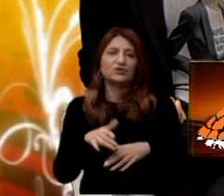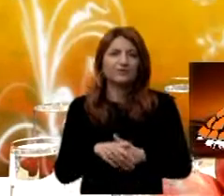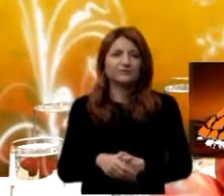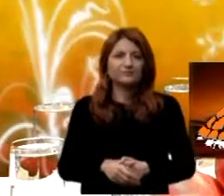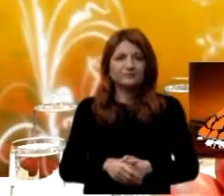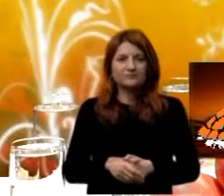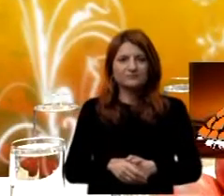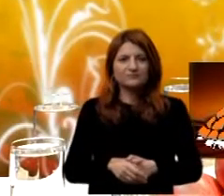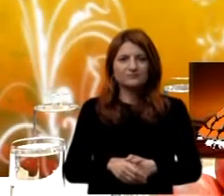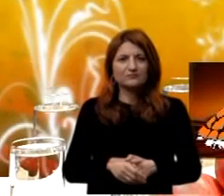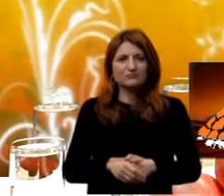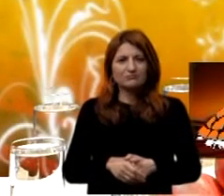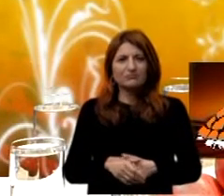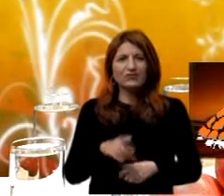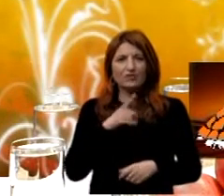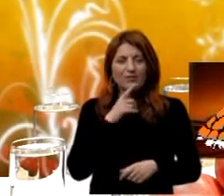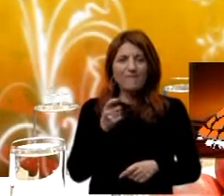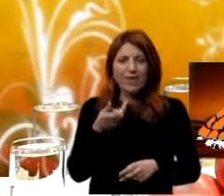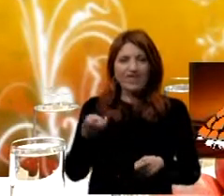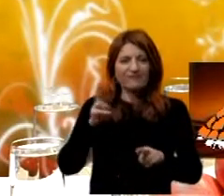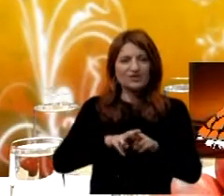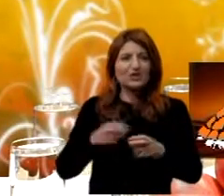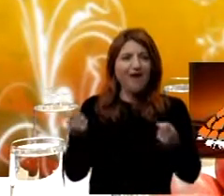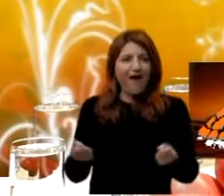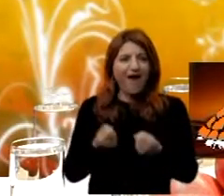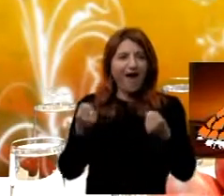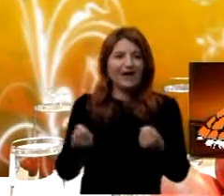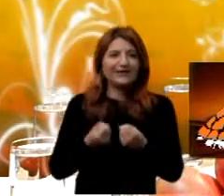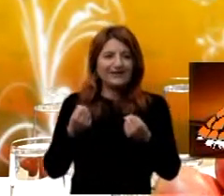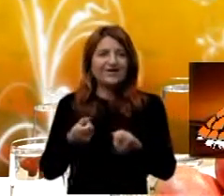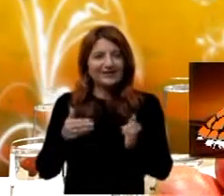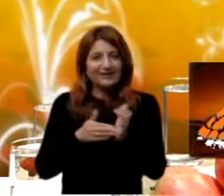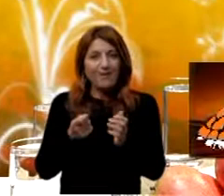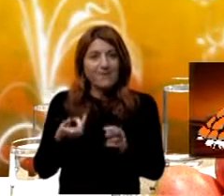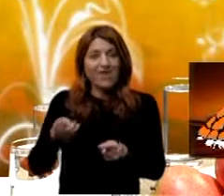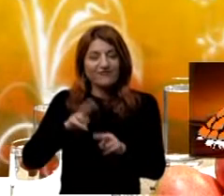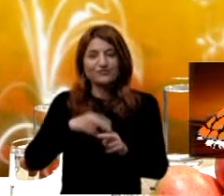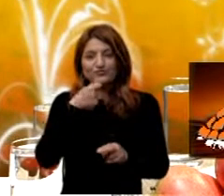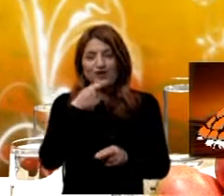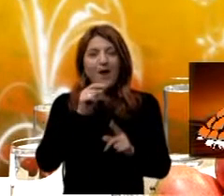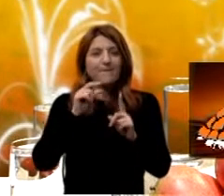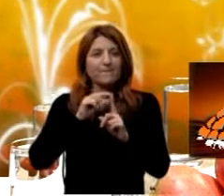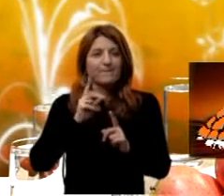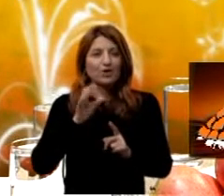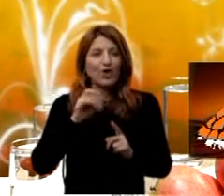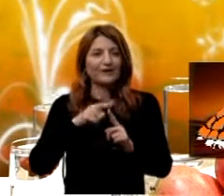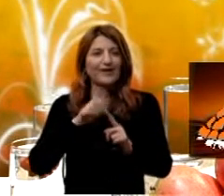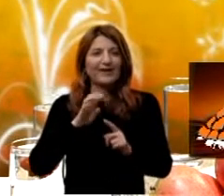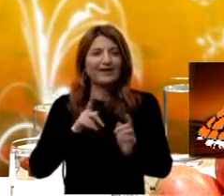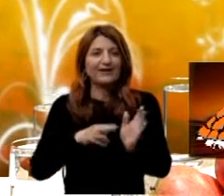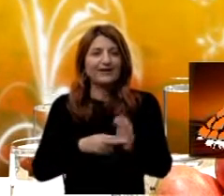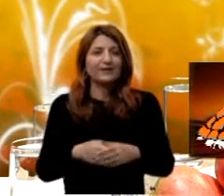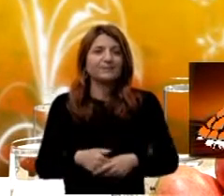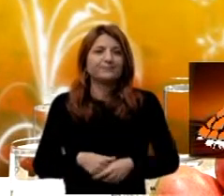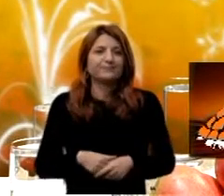proteini, normalno da te staje oni koji su malo aktivni, trebaju da također proteina malo više. Naravno, jel tako, za izvor tih